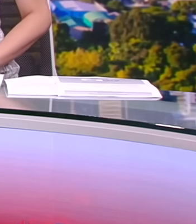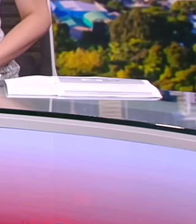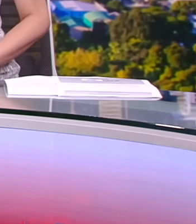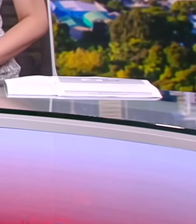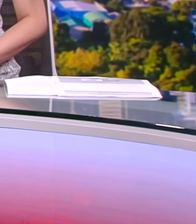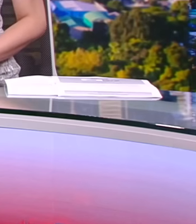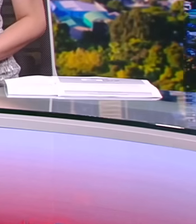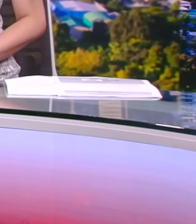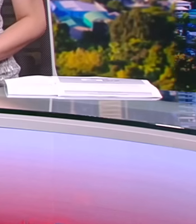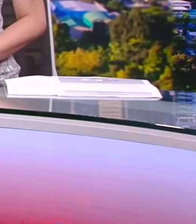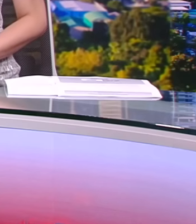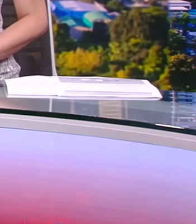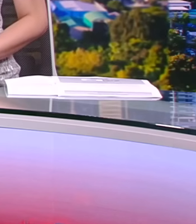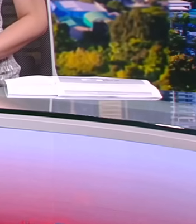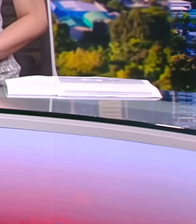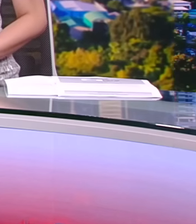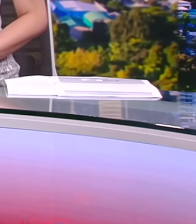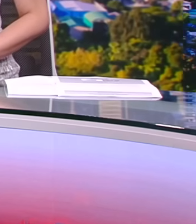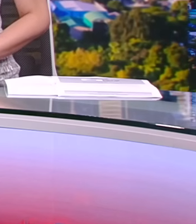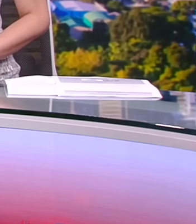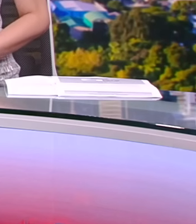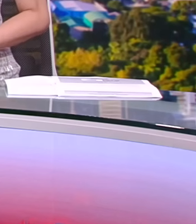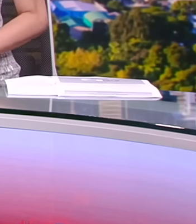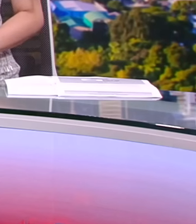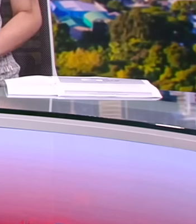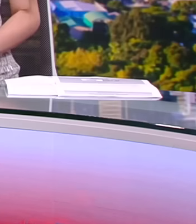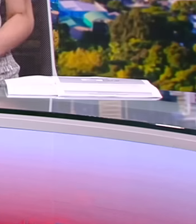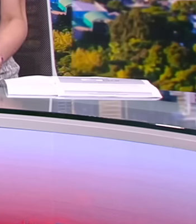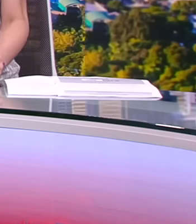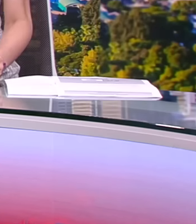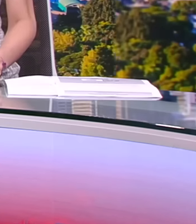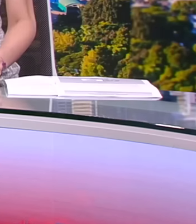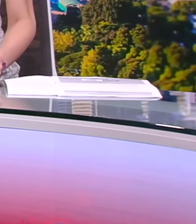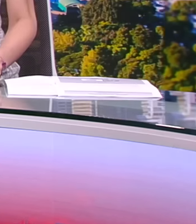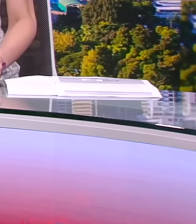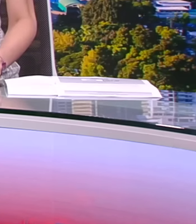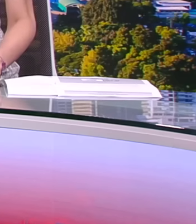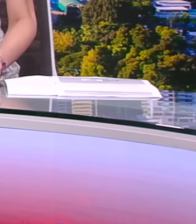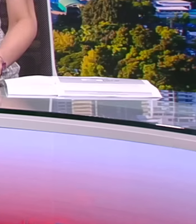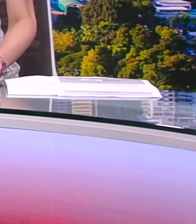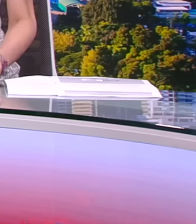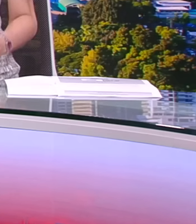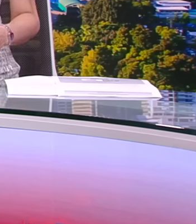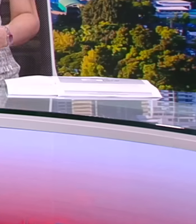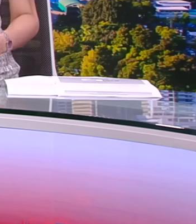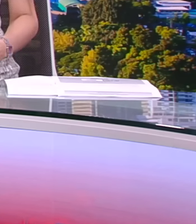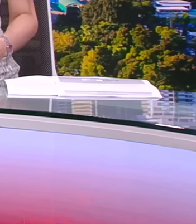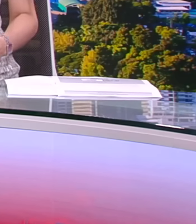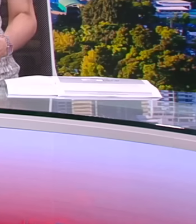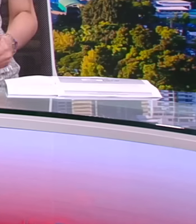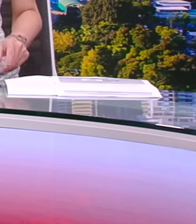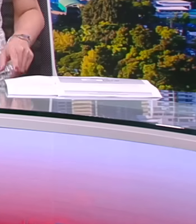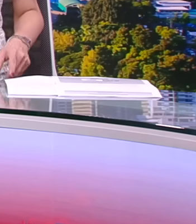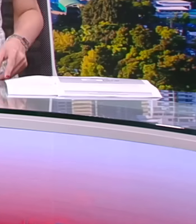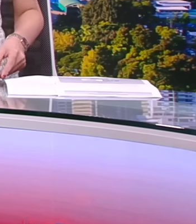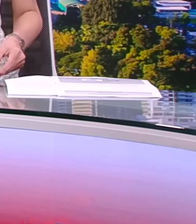กรมอุตุนิยมวิทยานะคะวันนี้ประกาศเตือนพื้นที่เกือบทั่วทุกภาคของประเทศเลยค่ะประมาณ 50จังหวัดด้วยกันจะมีฝนตกหนัก